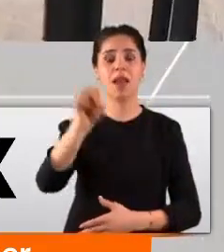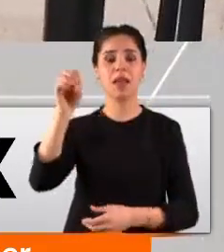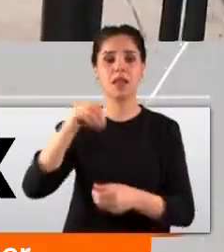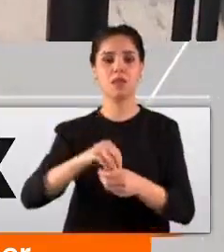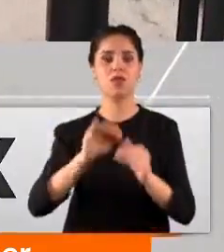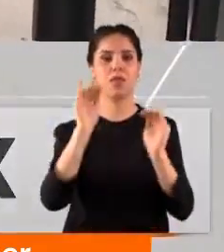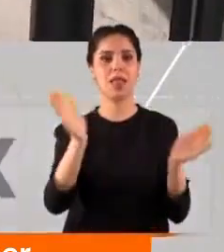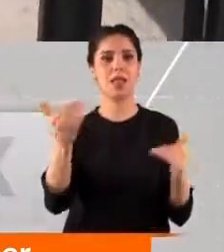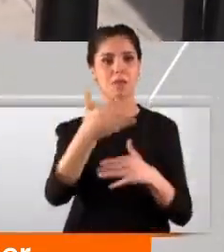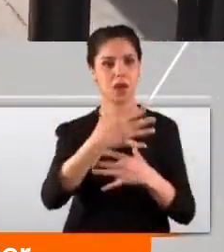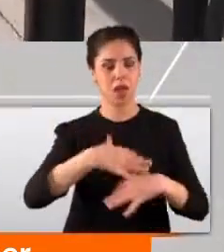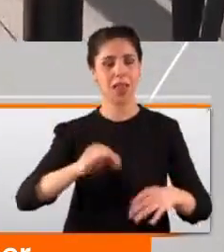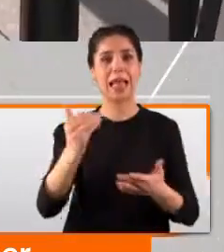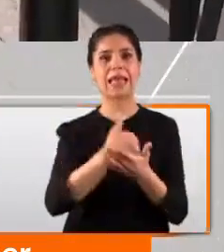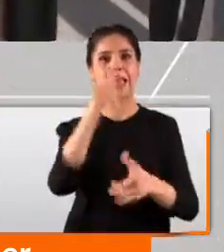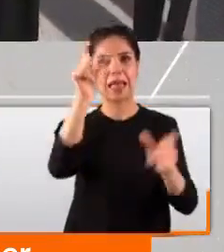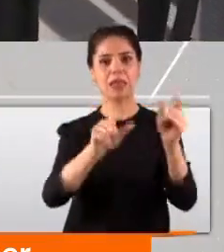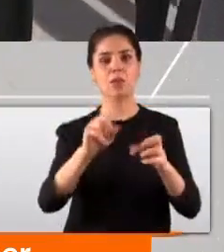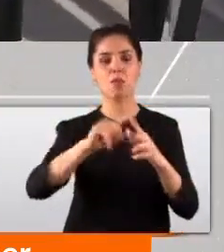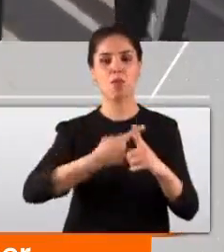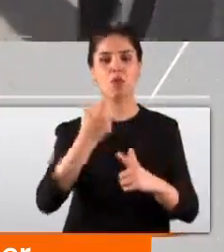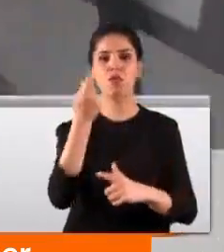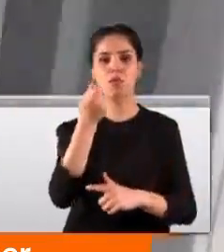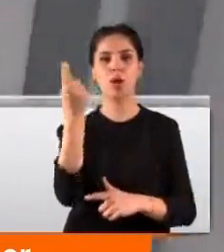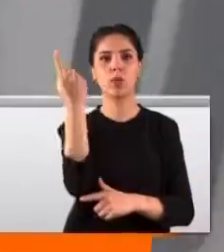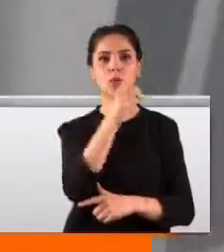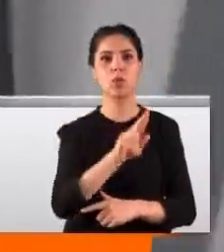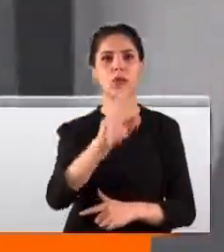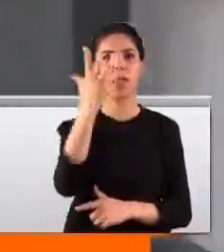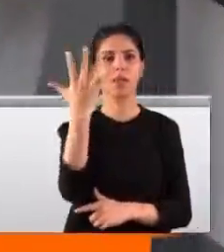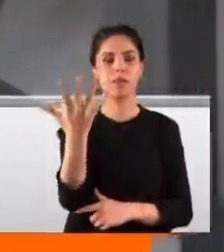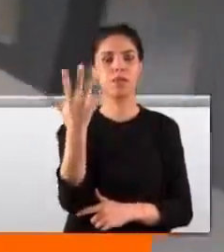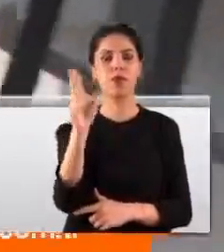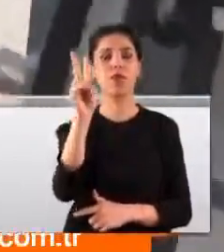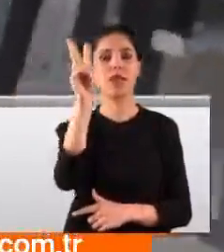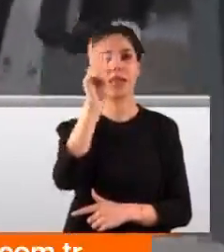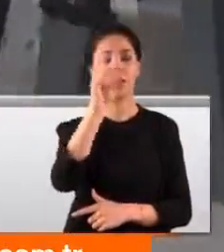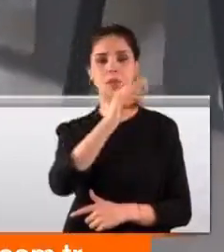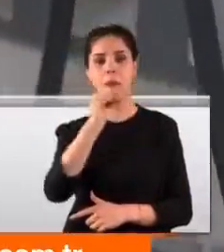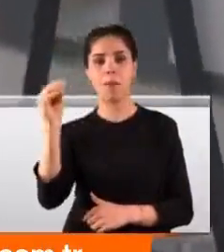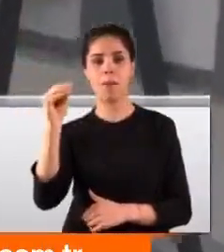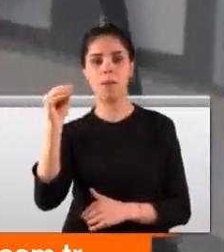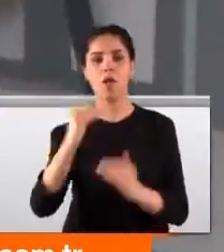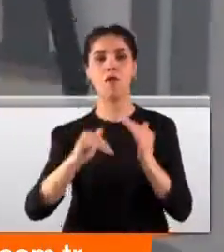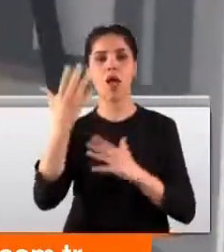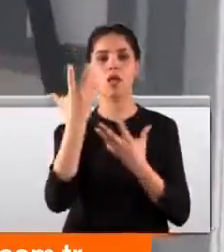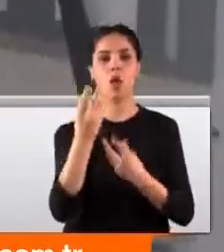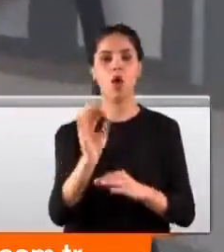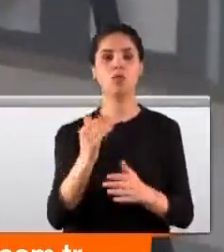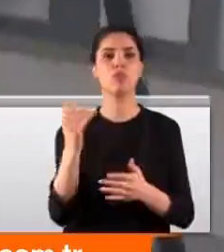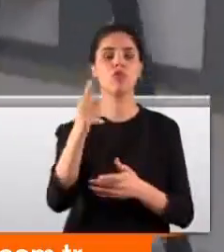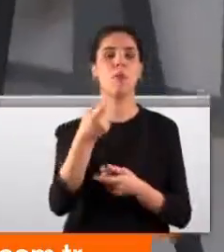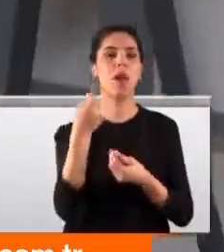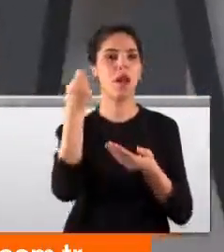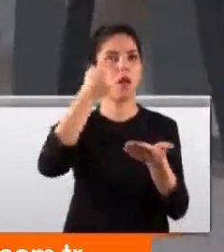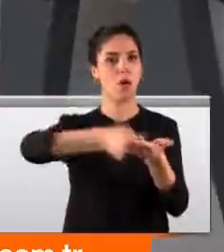paketi de hazır. Yatırımcılara proje bedellerinin %75'ini ve 20 milyon lirayı aşmayacak şekilde kaynak